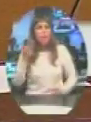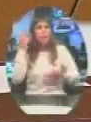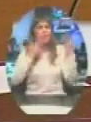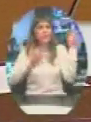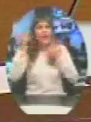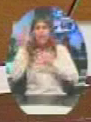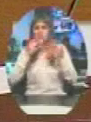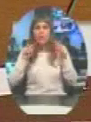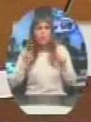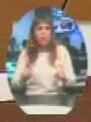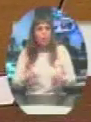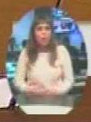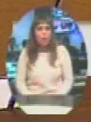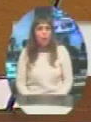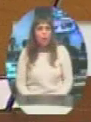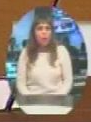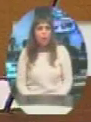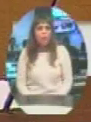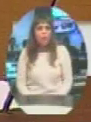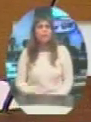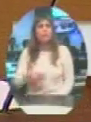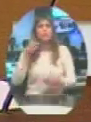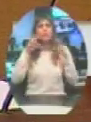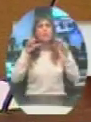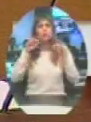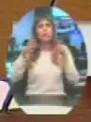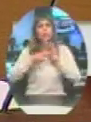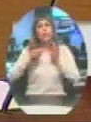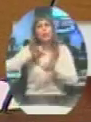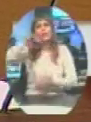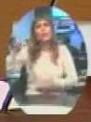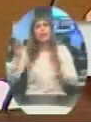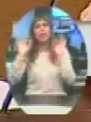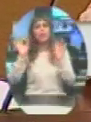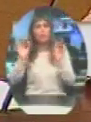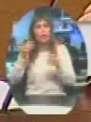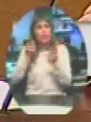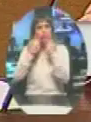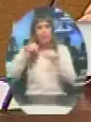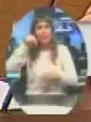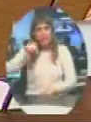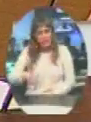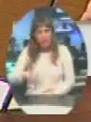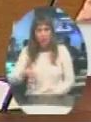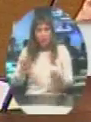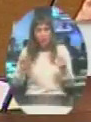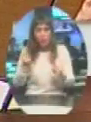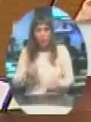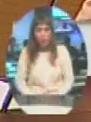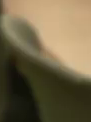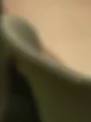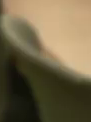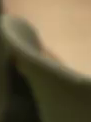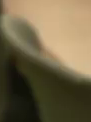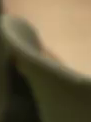כאן והפרס הסביב תוכנית הגליל, אני חושבת בעיקר באופן שבו היא מתנהלת בוועדה הזו, מוכיחה את זה יותר.